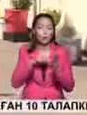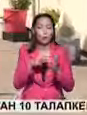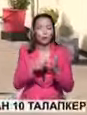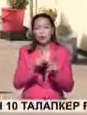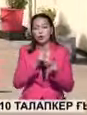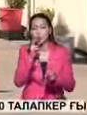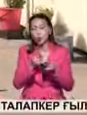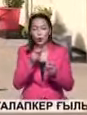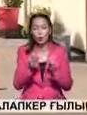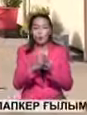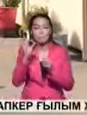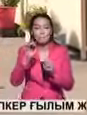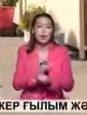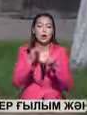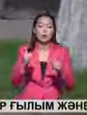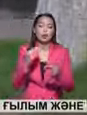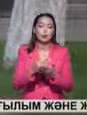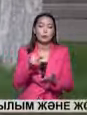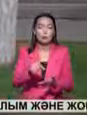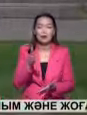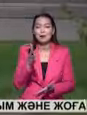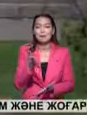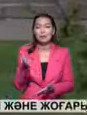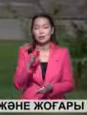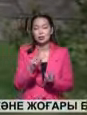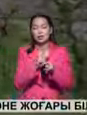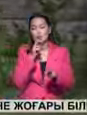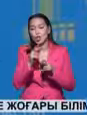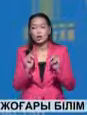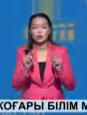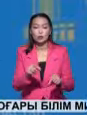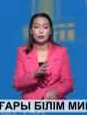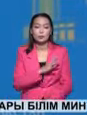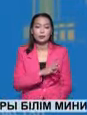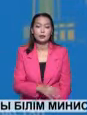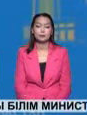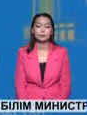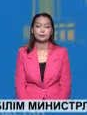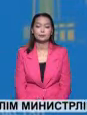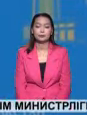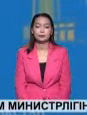шағымдар саны 15%-ға өсті. Биыл 5000-нан астам шағым келіп түскен.